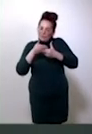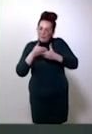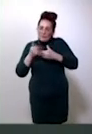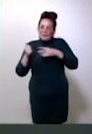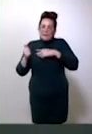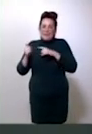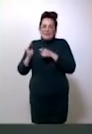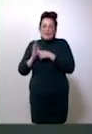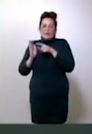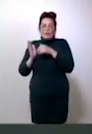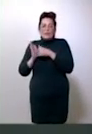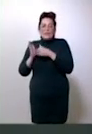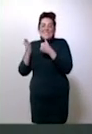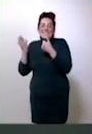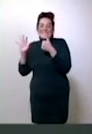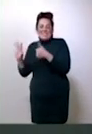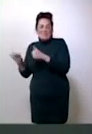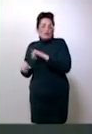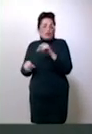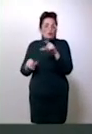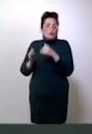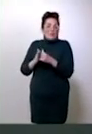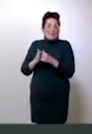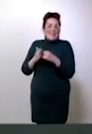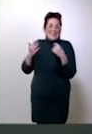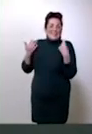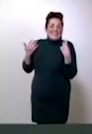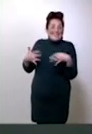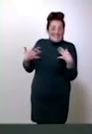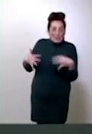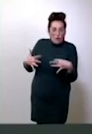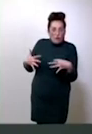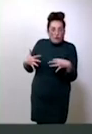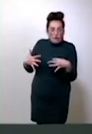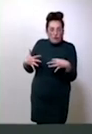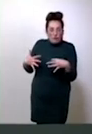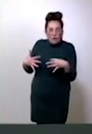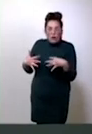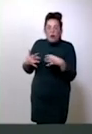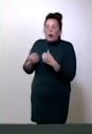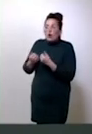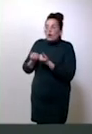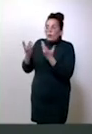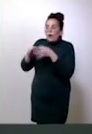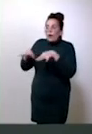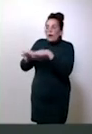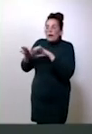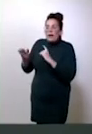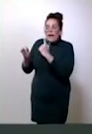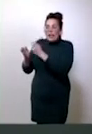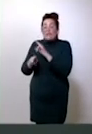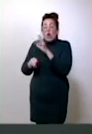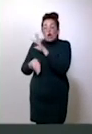2006 et 2019 à Bordeaux. C'est la plus forte consommation de toutes les communes de la métropole.